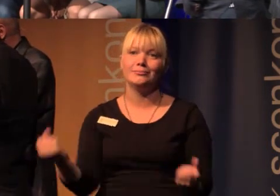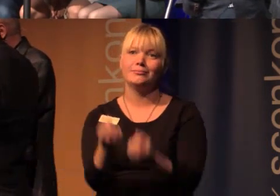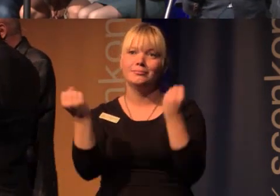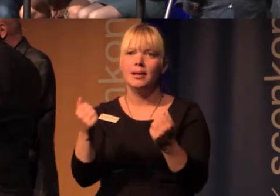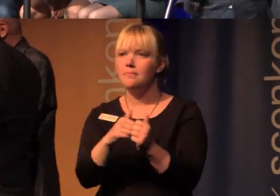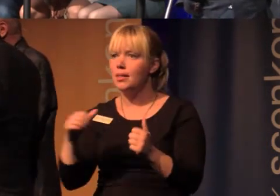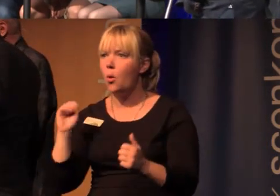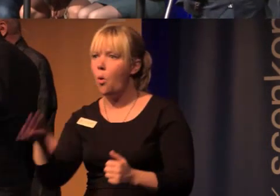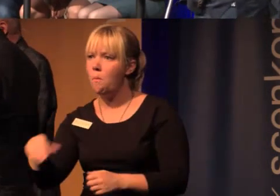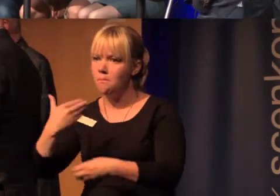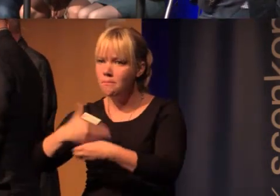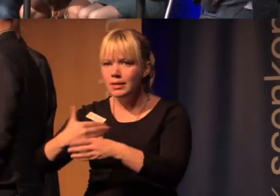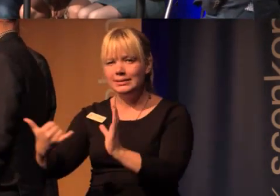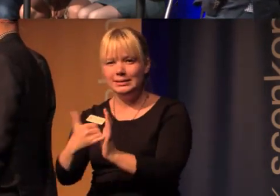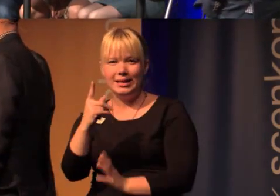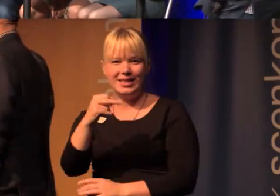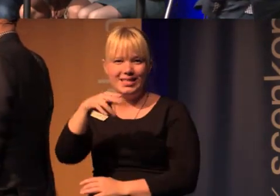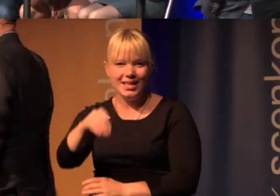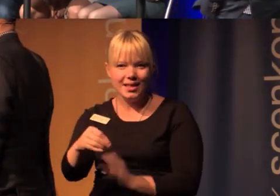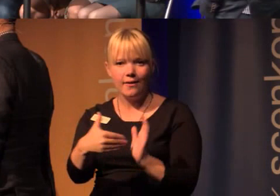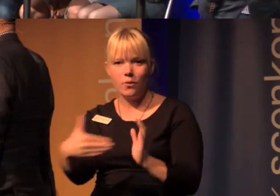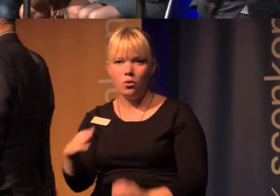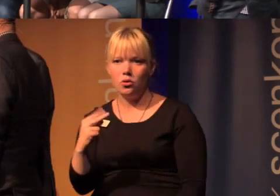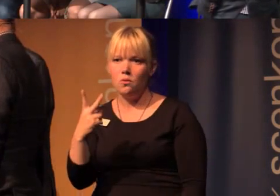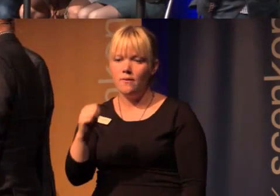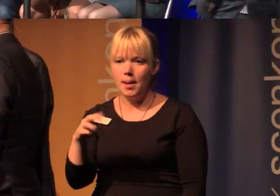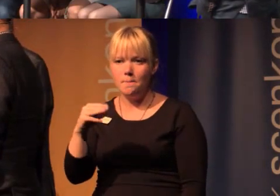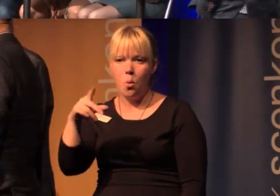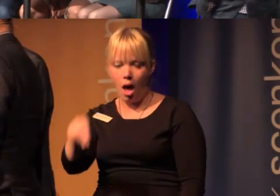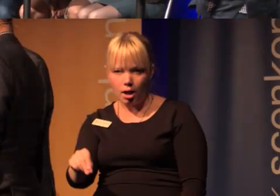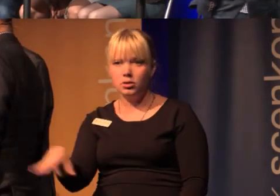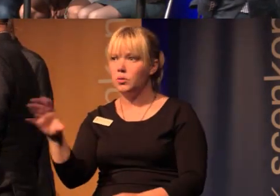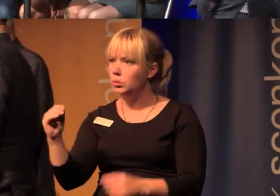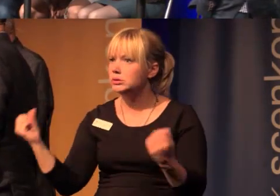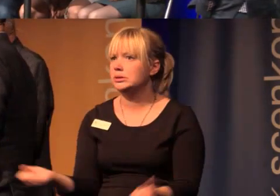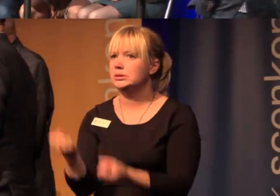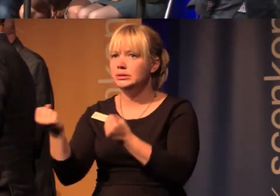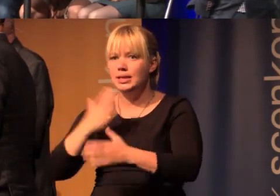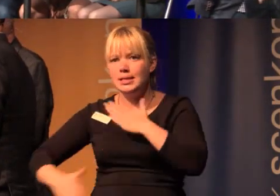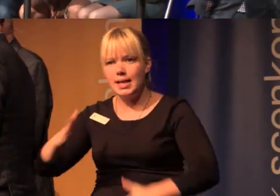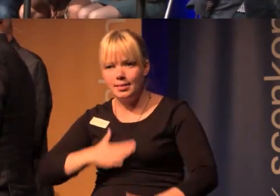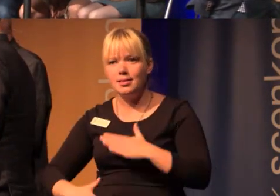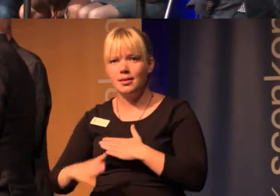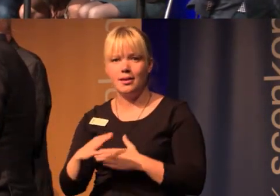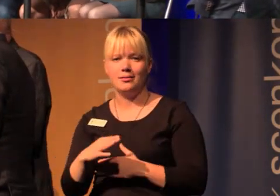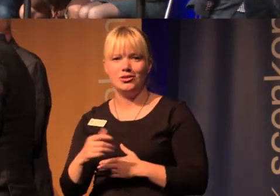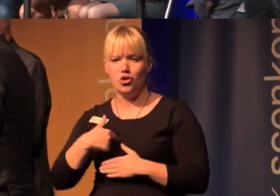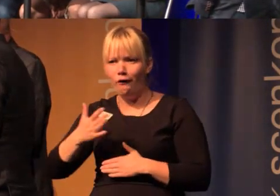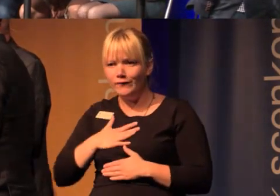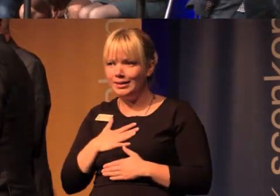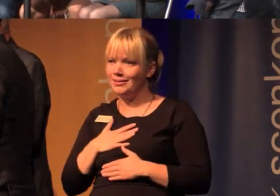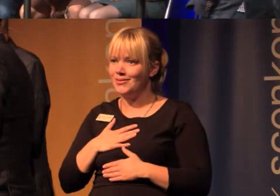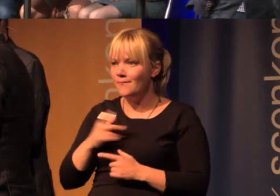Kristina från Duvemåla och hela invandrar-utvandrar-eposet. För jag tycker att det är viktigt att förstå den typen av kultur som är en del av vår